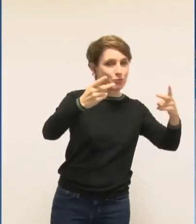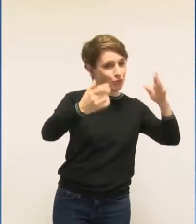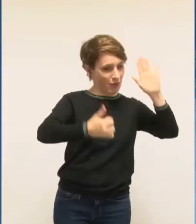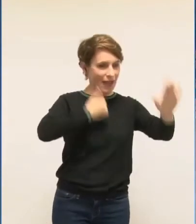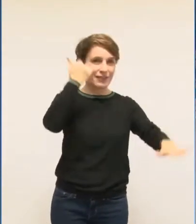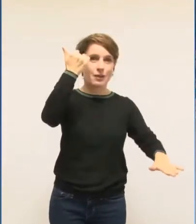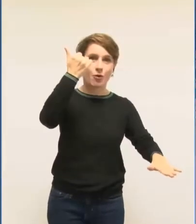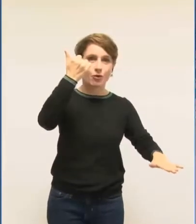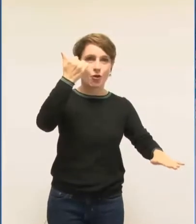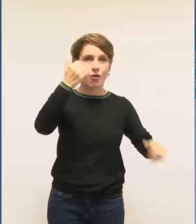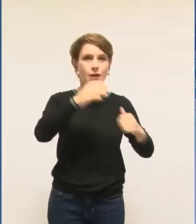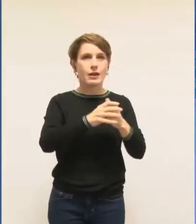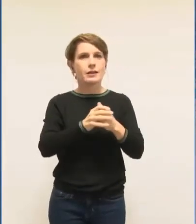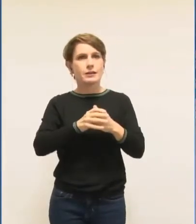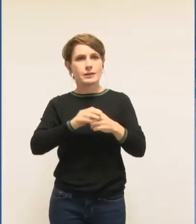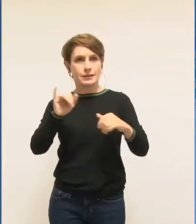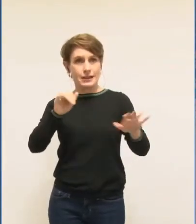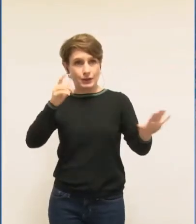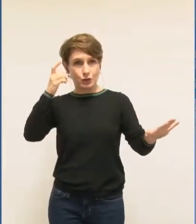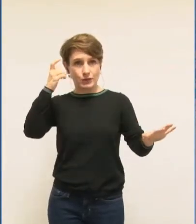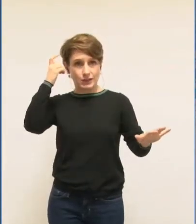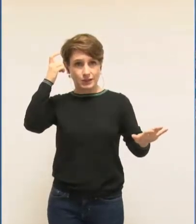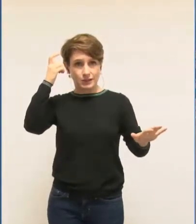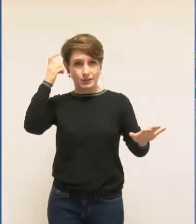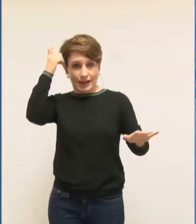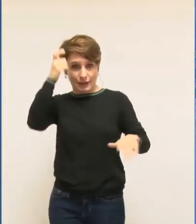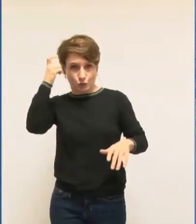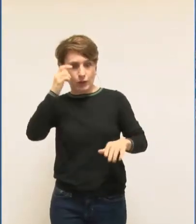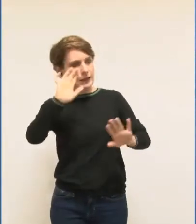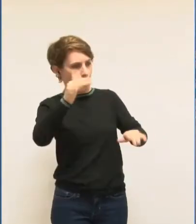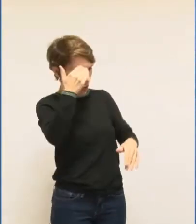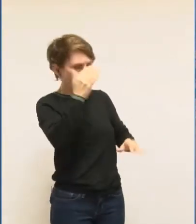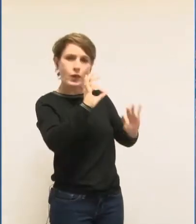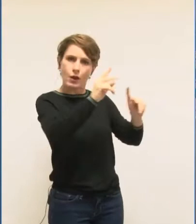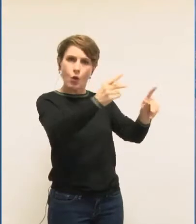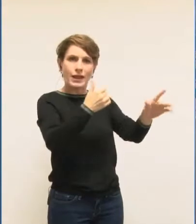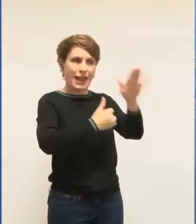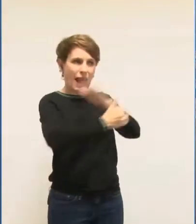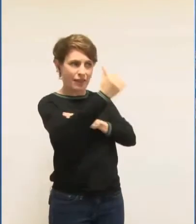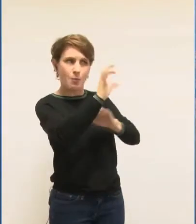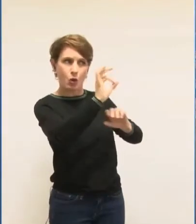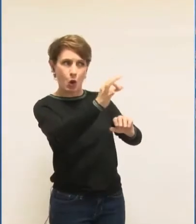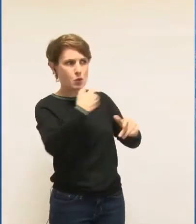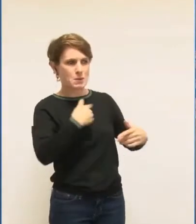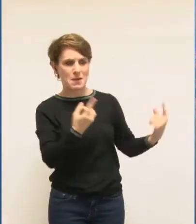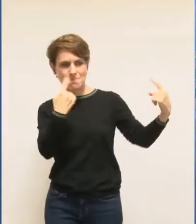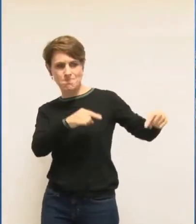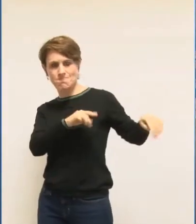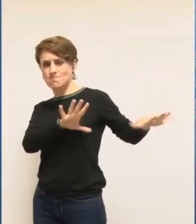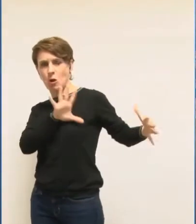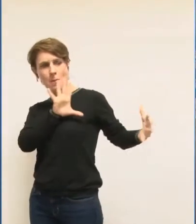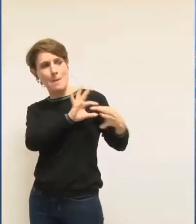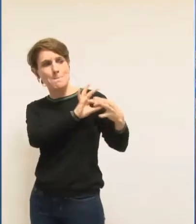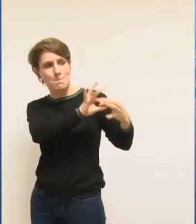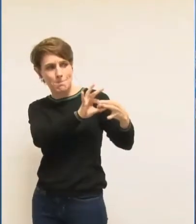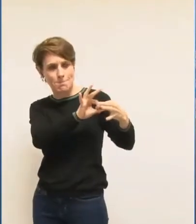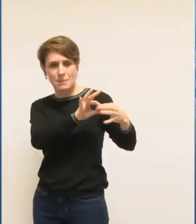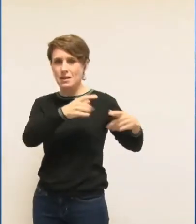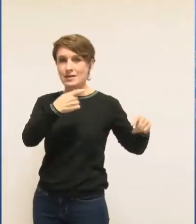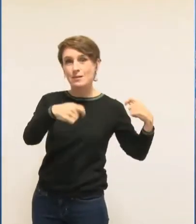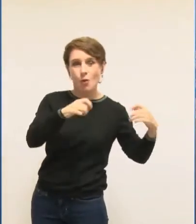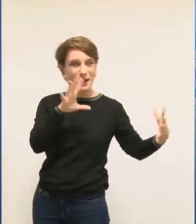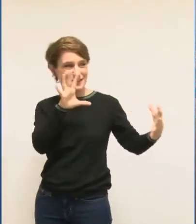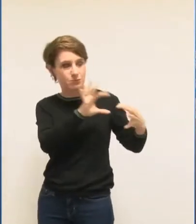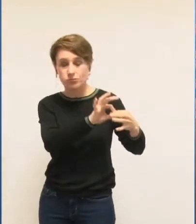reconnaître l'Arménie, tout en refusant cependant d'établir avec elle des relations diplomatiques. Elle y posa 2 conditions